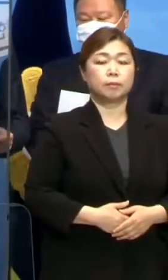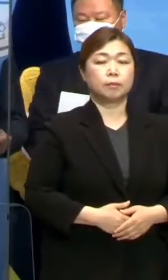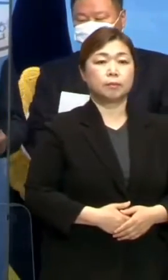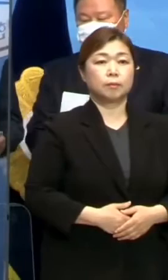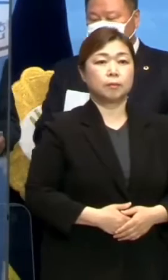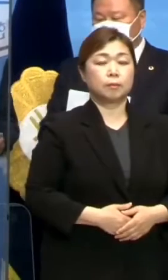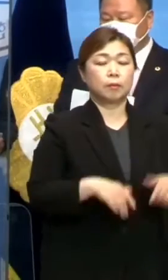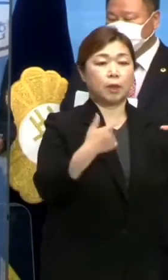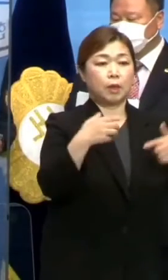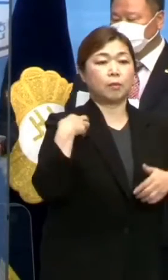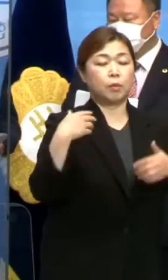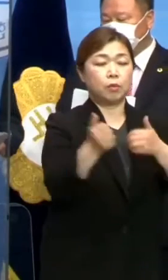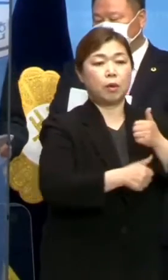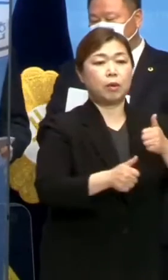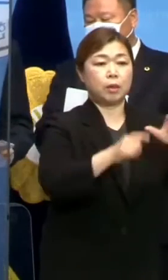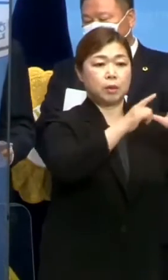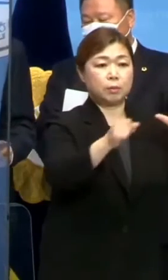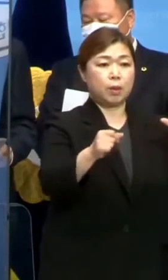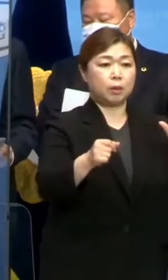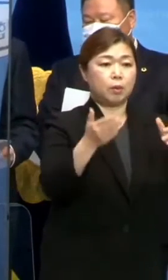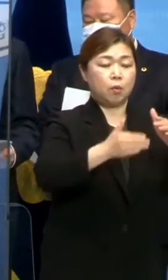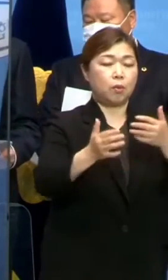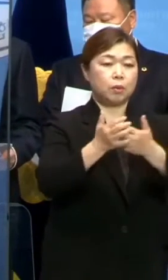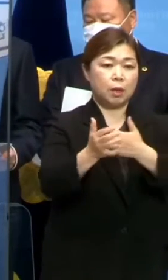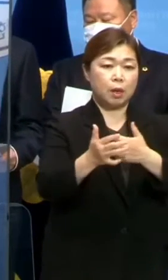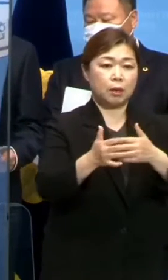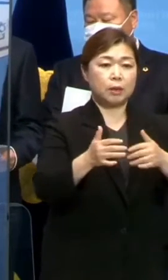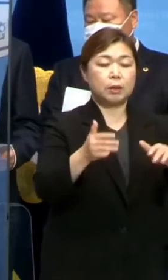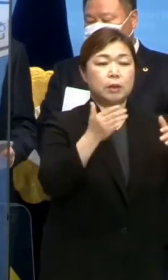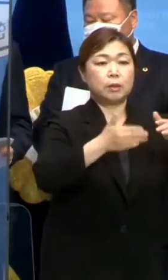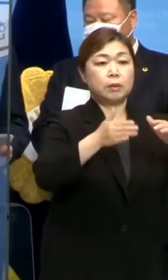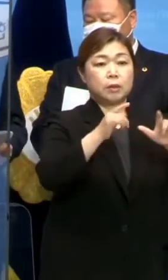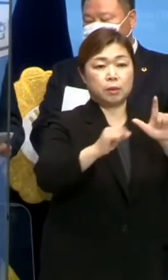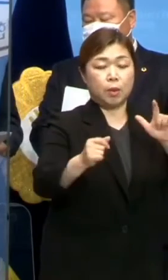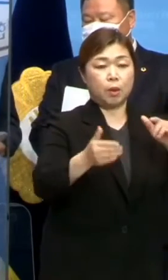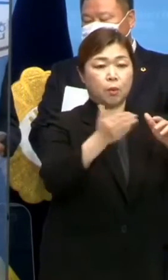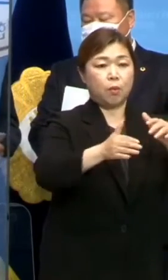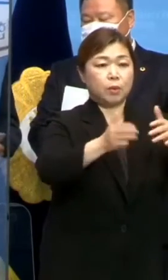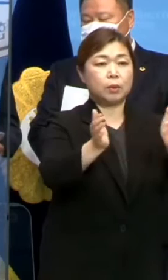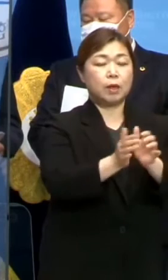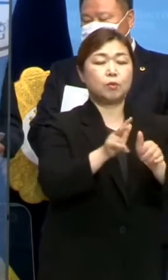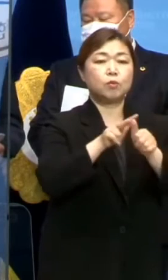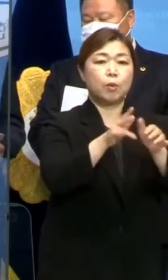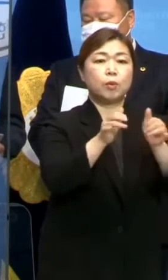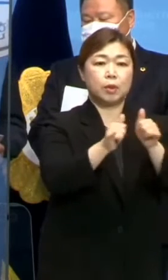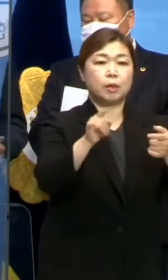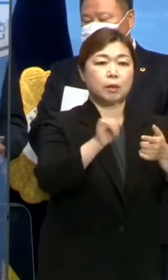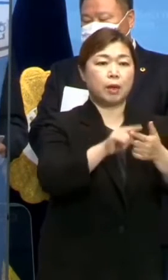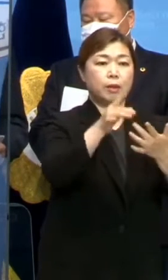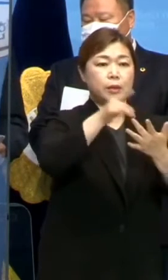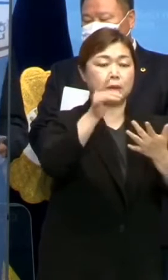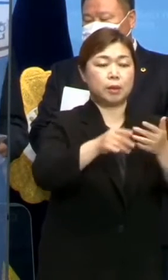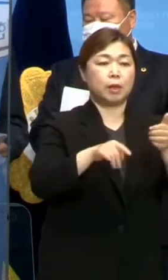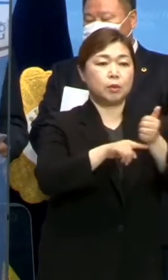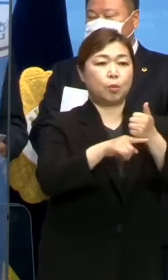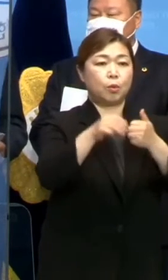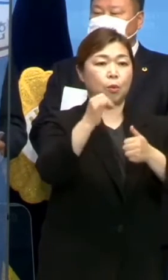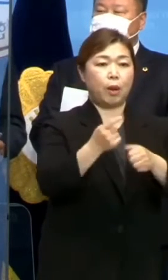4 상임위원회는 지방공사 및 지방 공단의 장의 후보자에 대한 인사 축문 요청이 있는